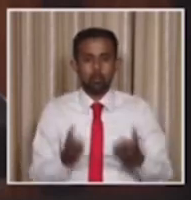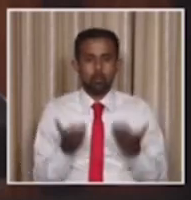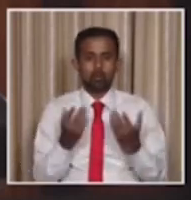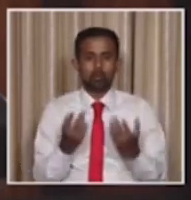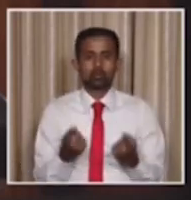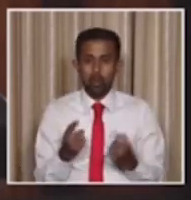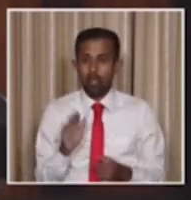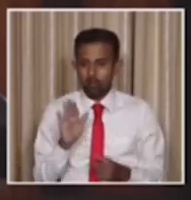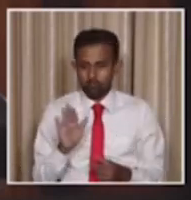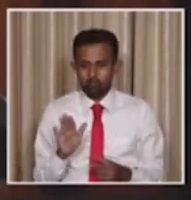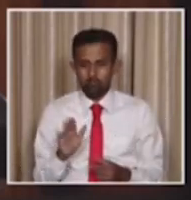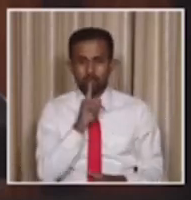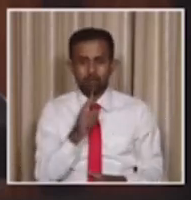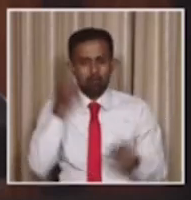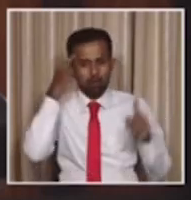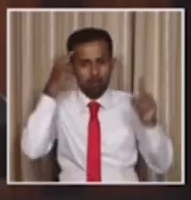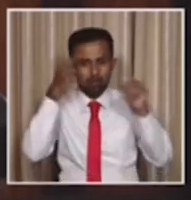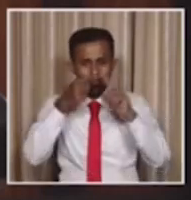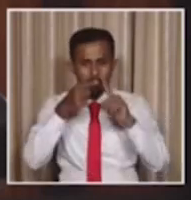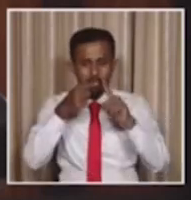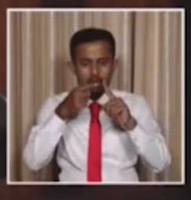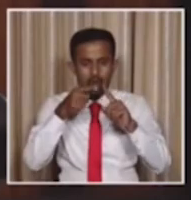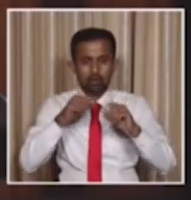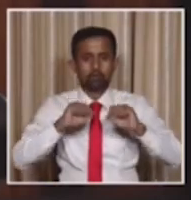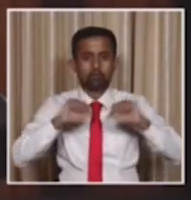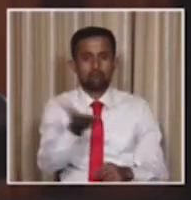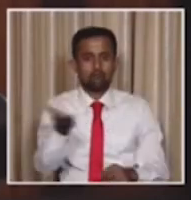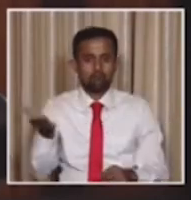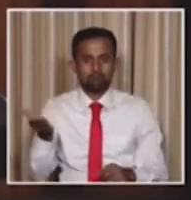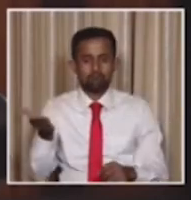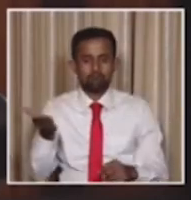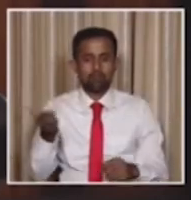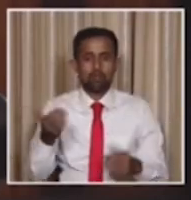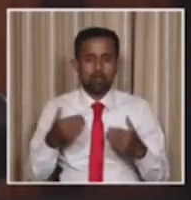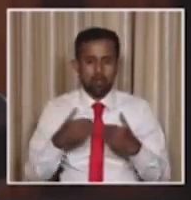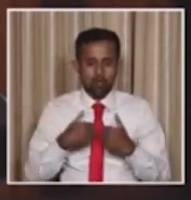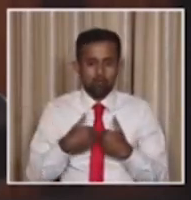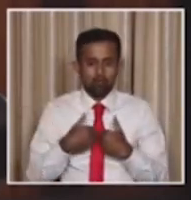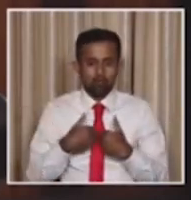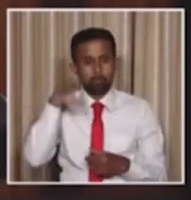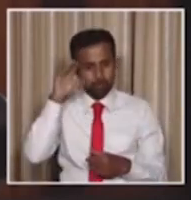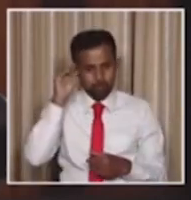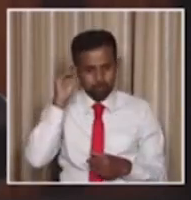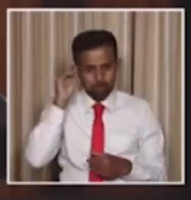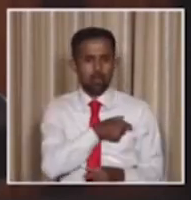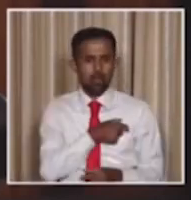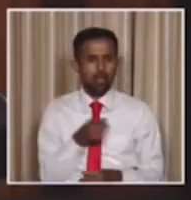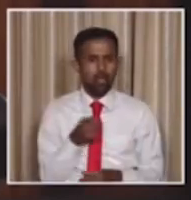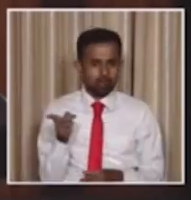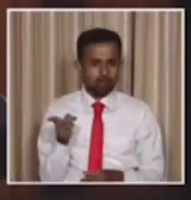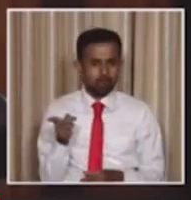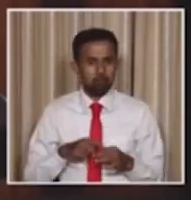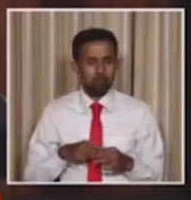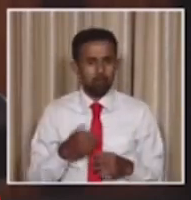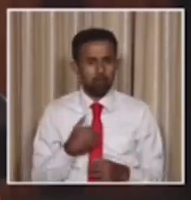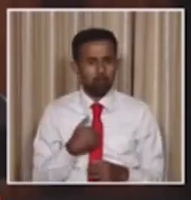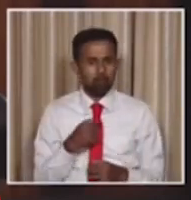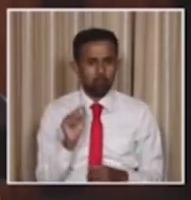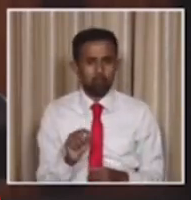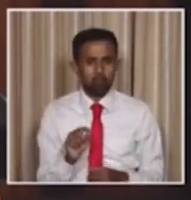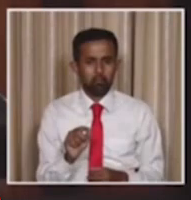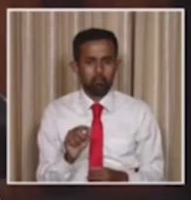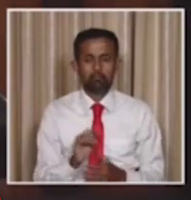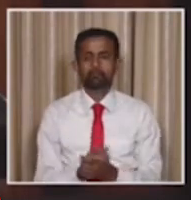என நாடாளுமன்ற உறுப்பினர் தவராசா கலையரசன் தெரிவித்துள்ளார். நேற்றைய நாடாளுமன்ற அமர்வில் இவ்வாறு குறிப்பிட்டார். இந்த நாட்டில்